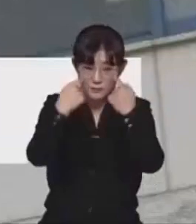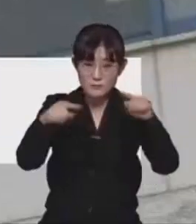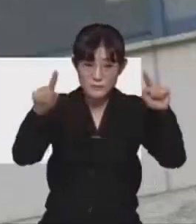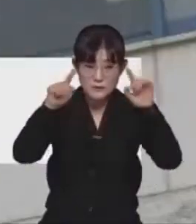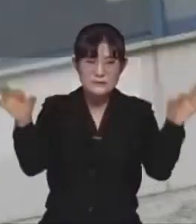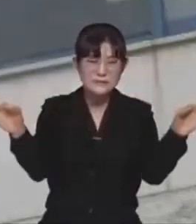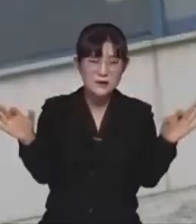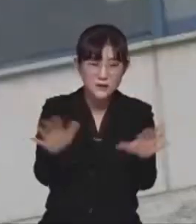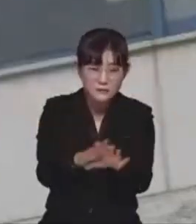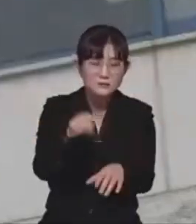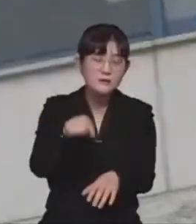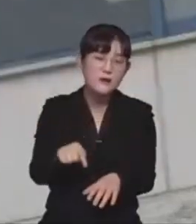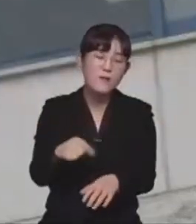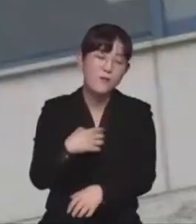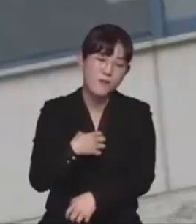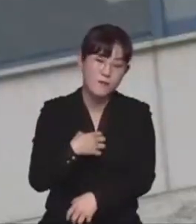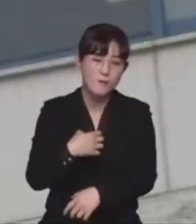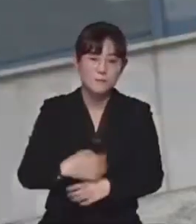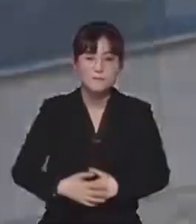큰 우려를 나타냈습니다.